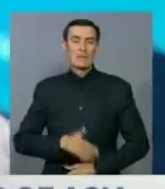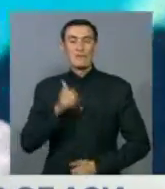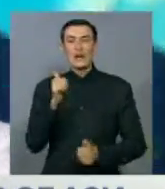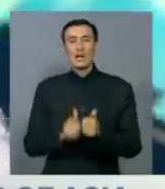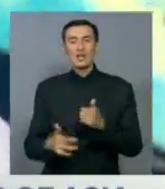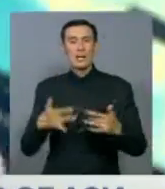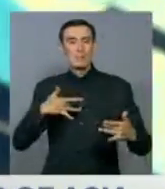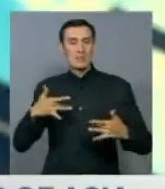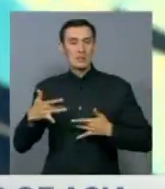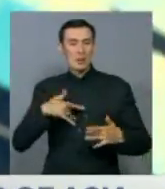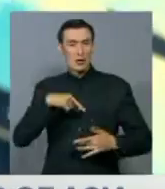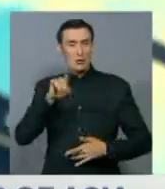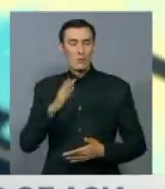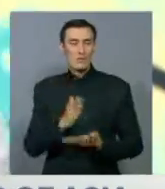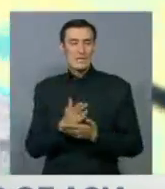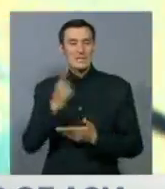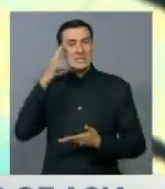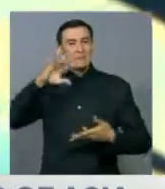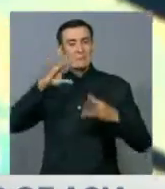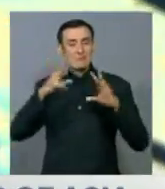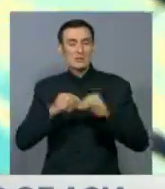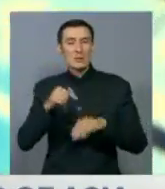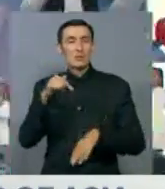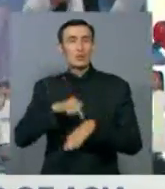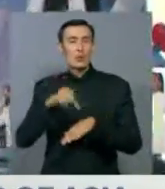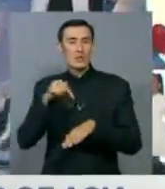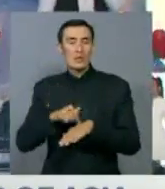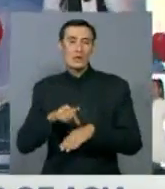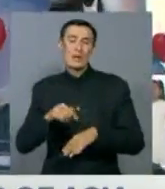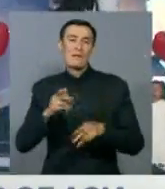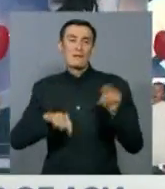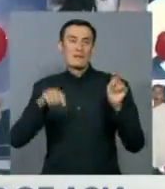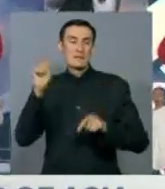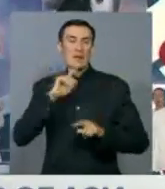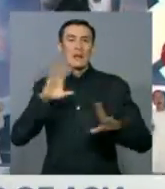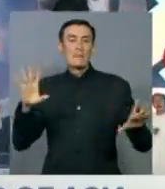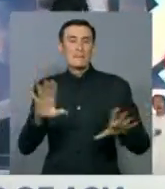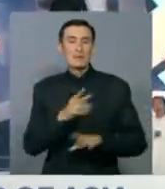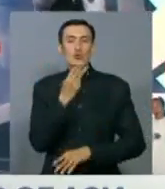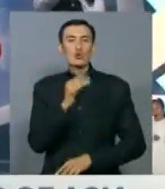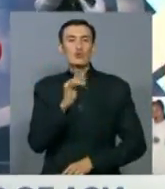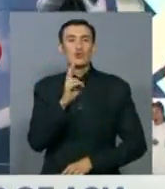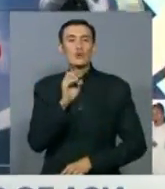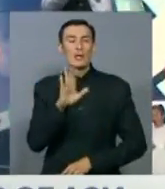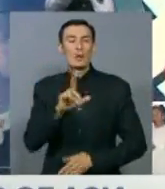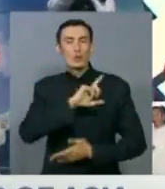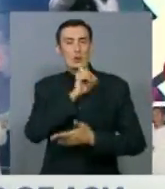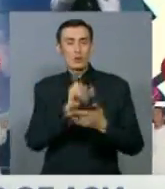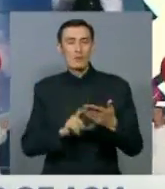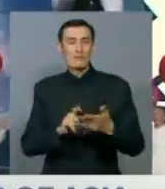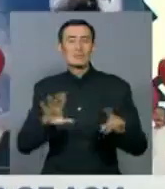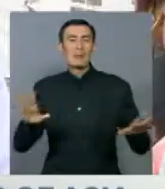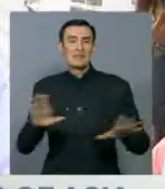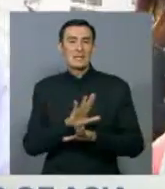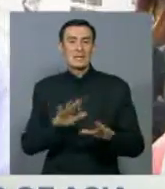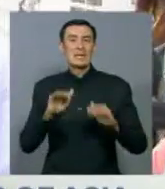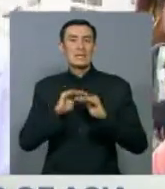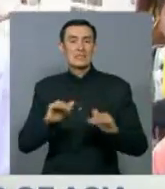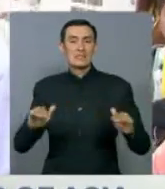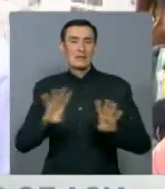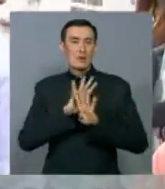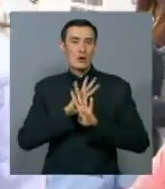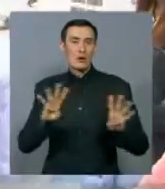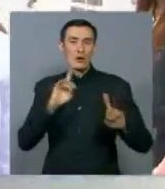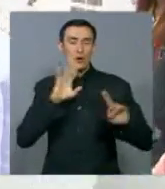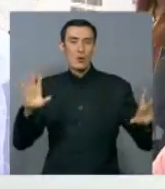каждой постановке особый смысл. Одна из самых трогательных частей фестиваля – песня Батырхана Шукенова в исполнении детского хора. Наш хор